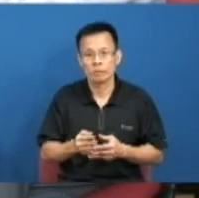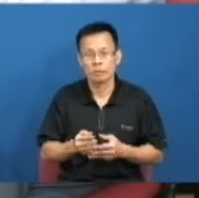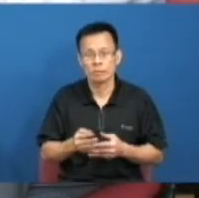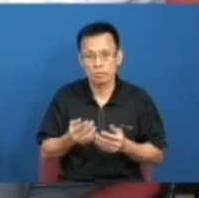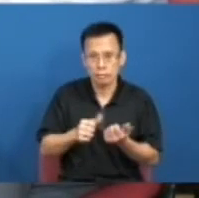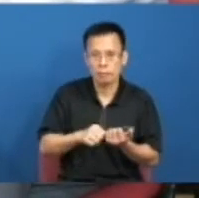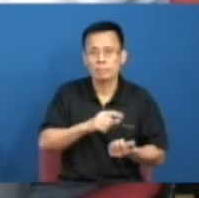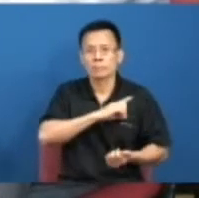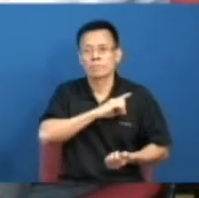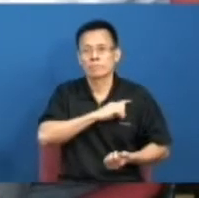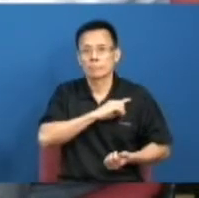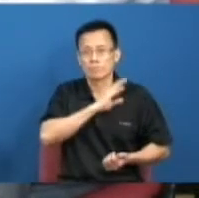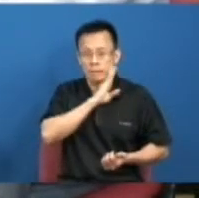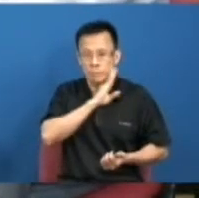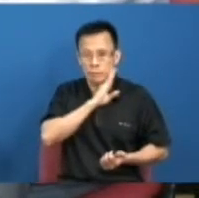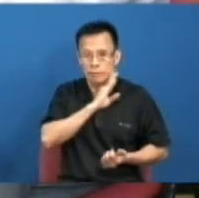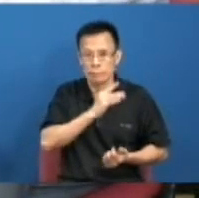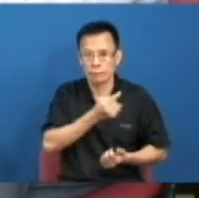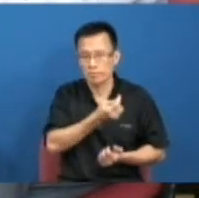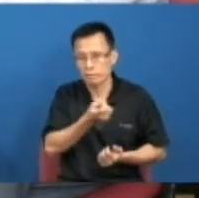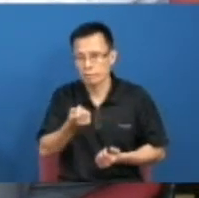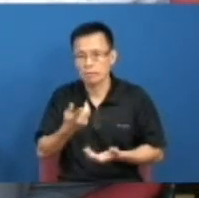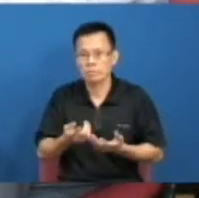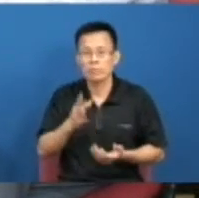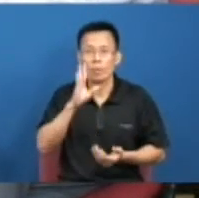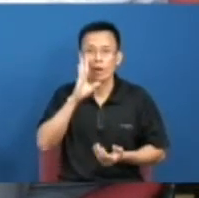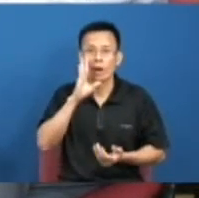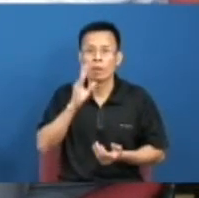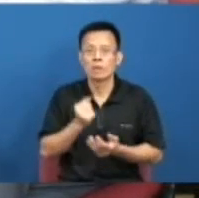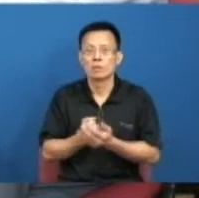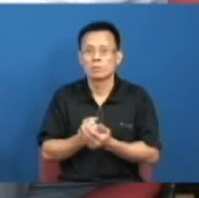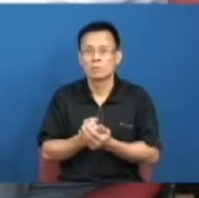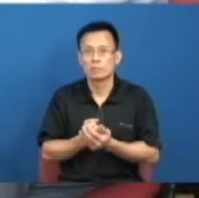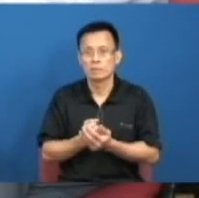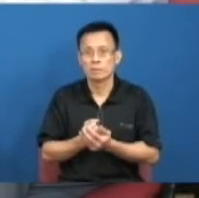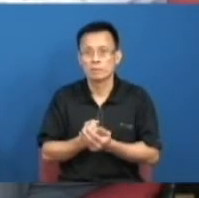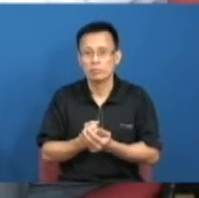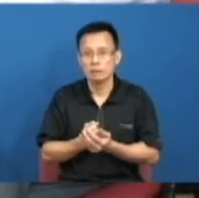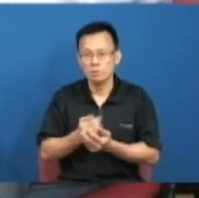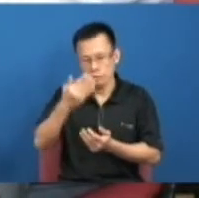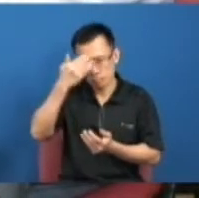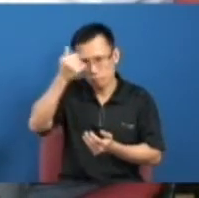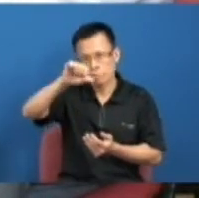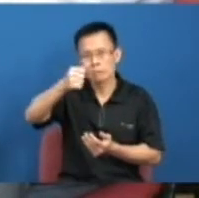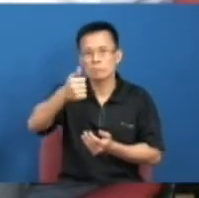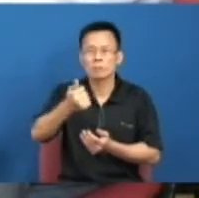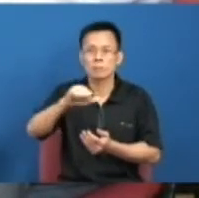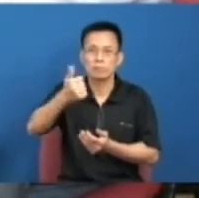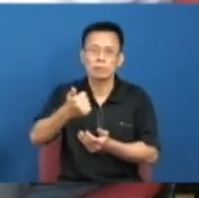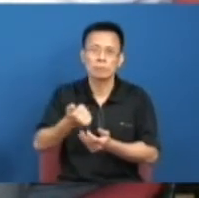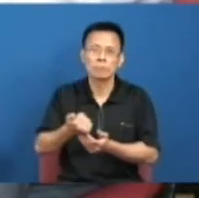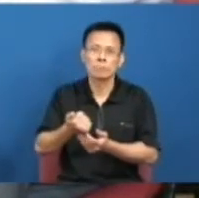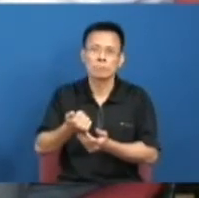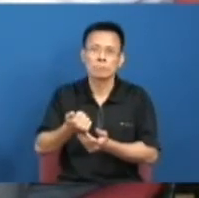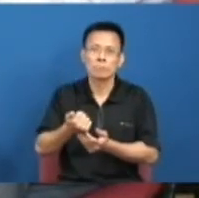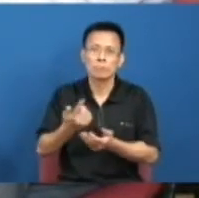靠你住户同埋靠你嗰啲客去點樣去即係好唔好彩，或者係點